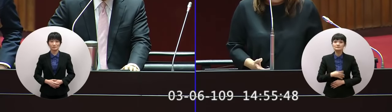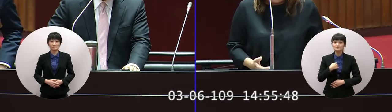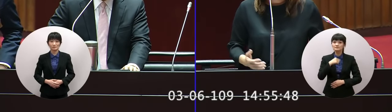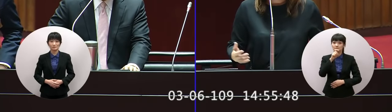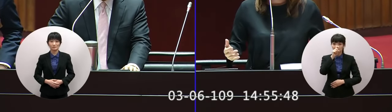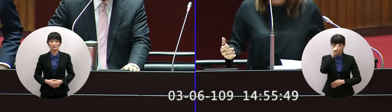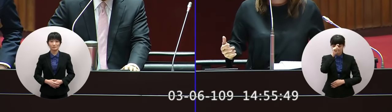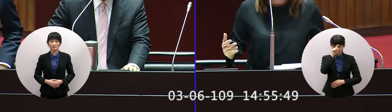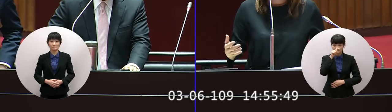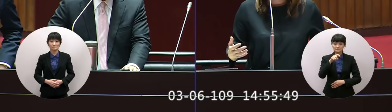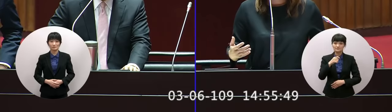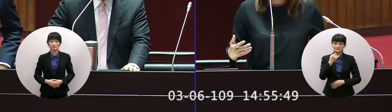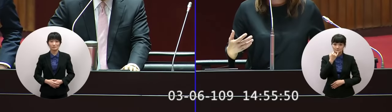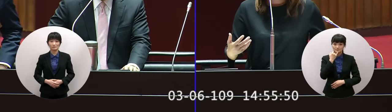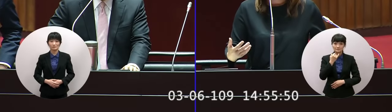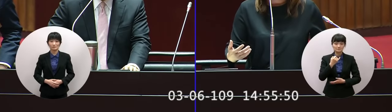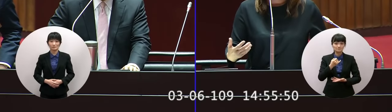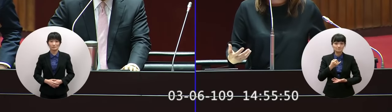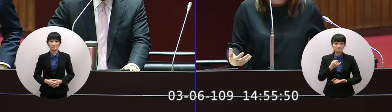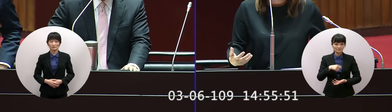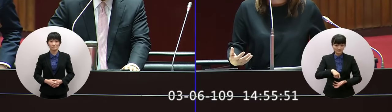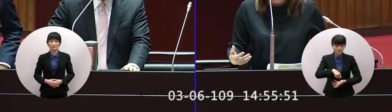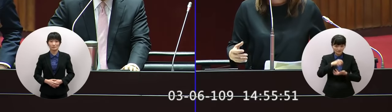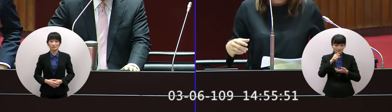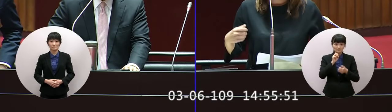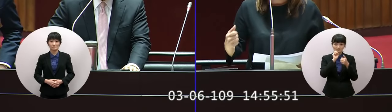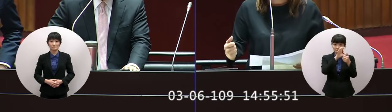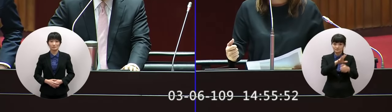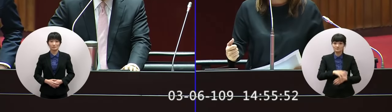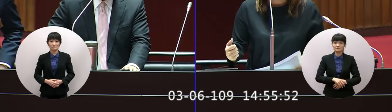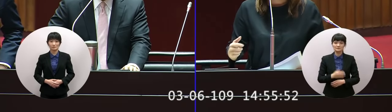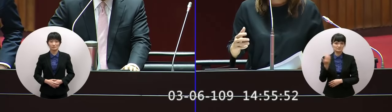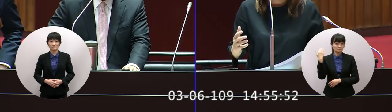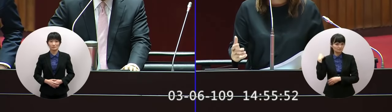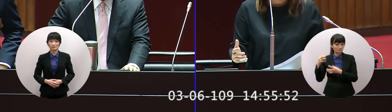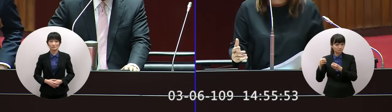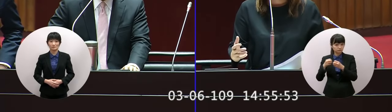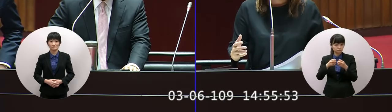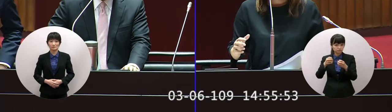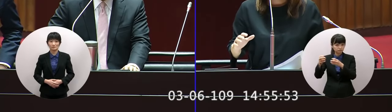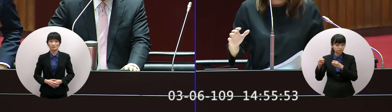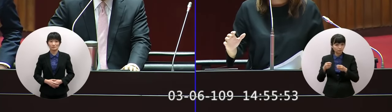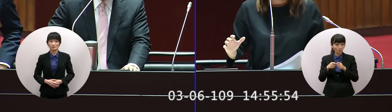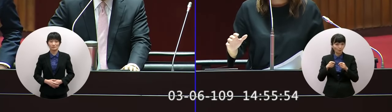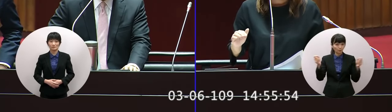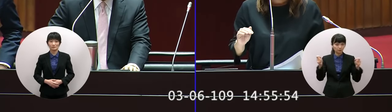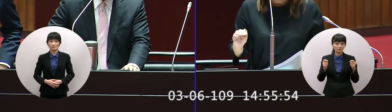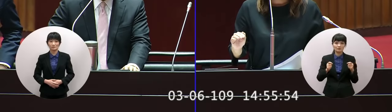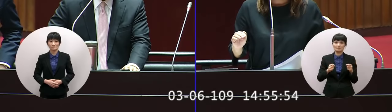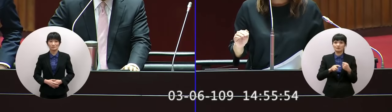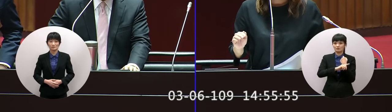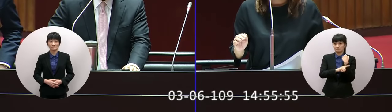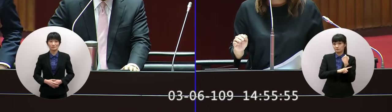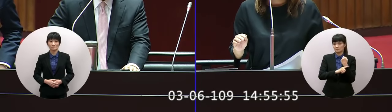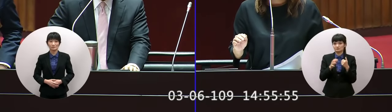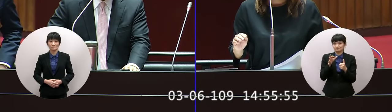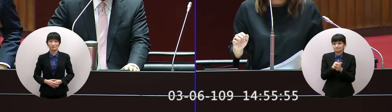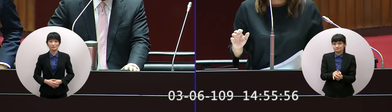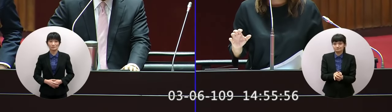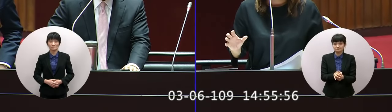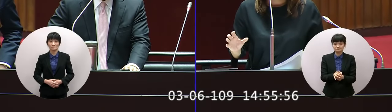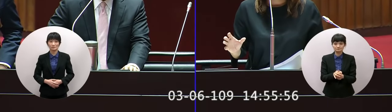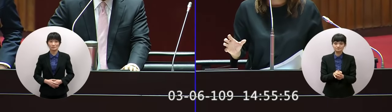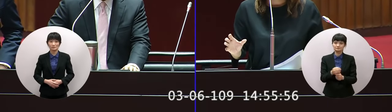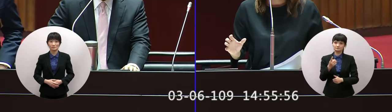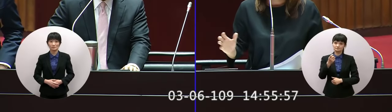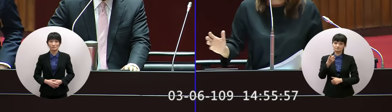出来，因为也谈了很久。都碍于法令，碍于法规。可是我相信现在有很多是